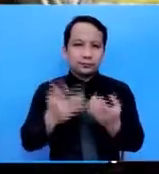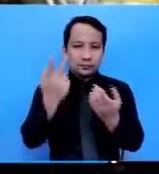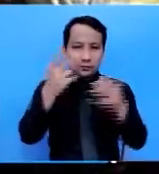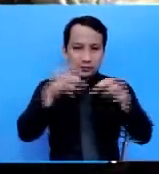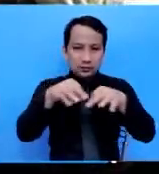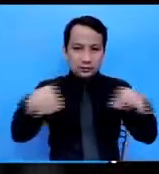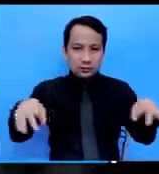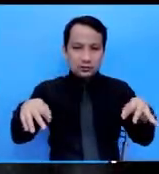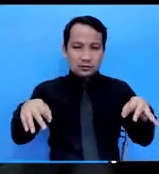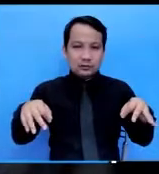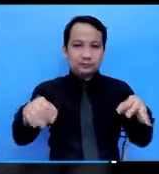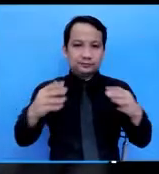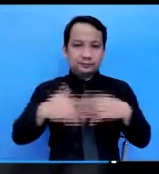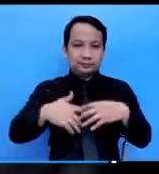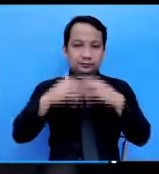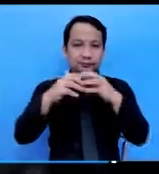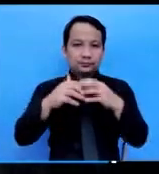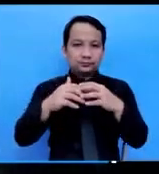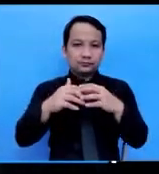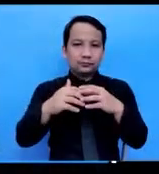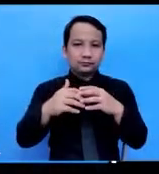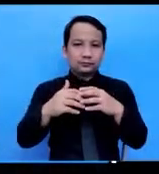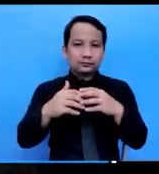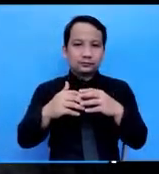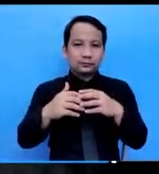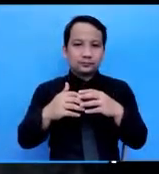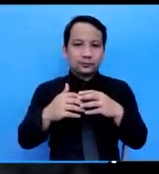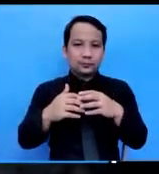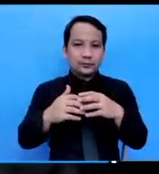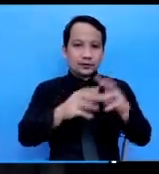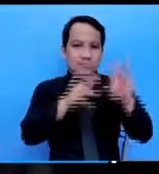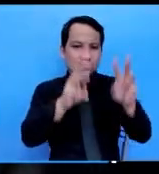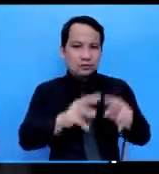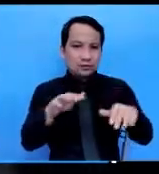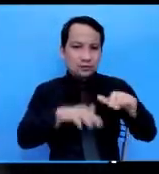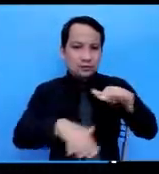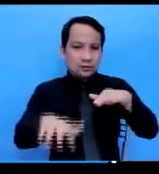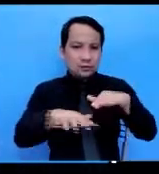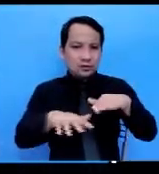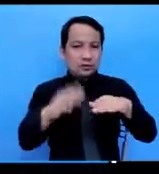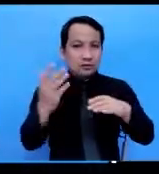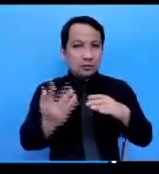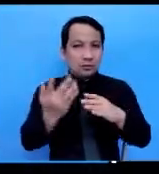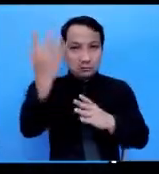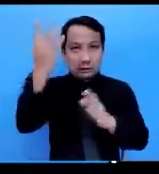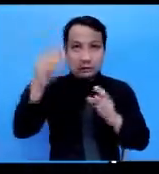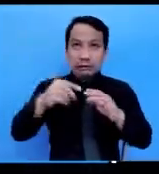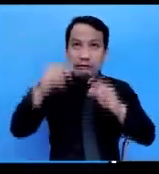two-story building na concrete naman yung walls sa ilalim, pero ang taas nila